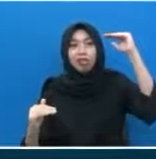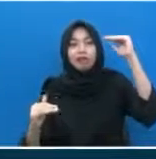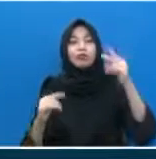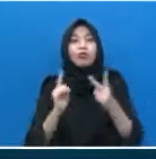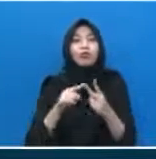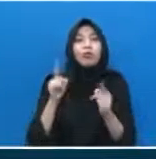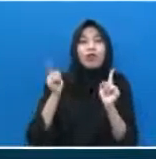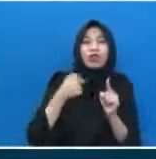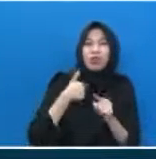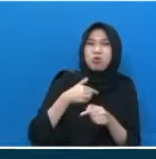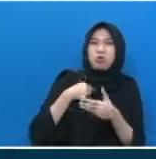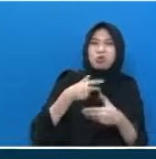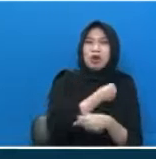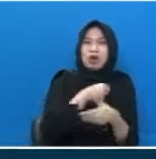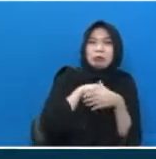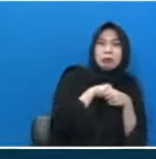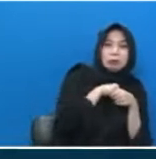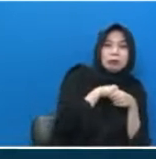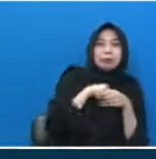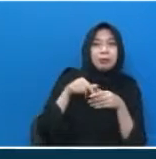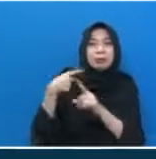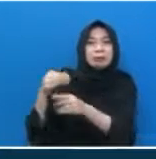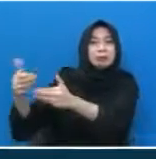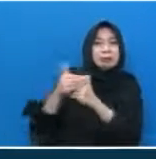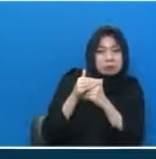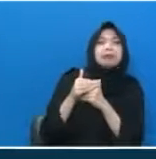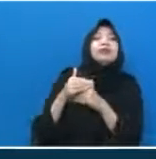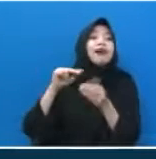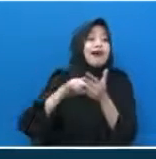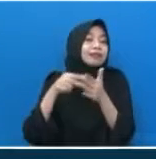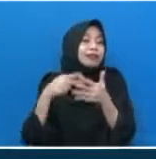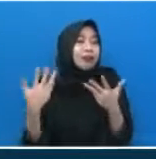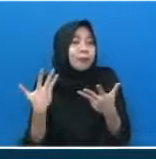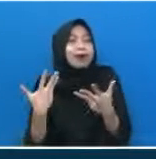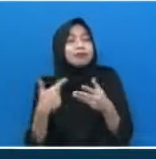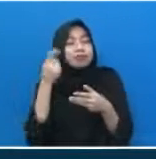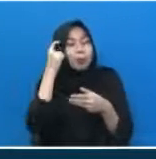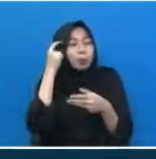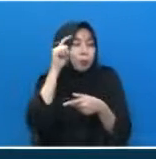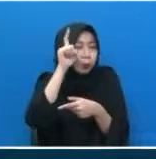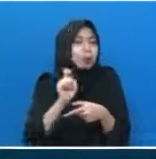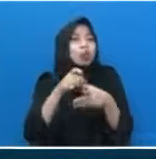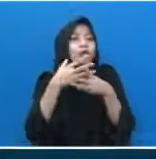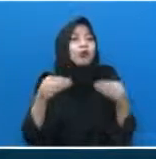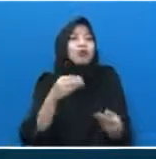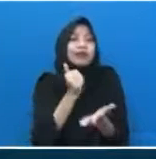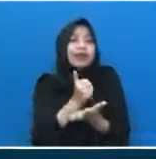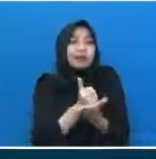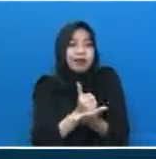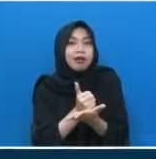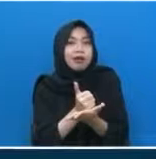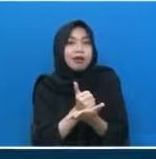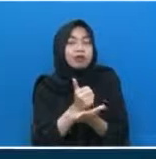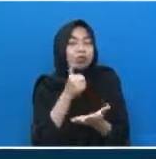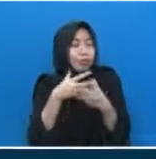hal ini harus bisa kita selesaikan dengan langkah-langkah nyata di masa depan